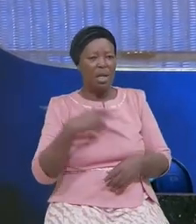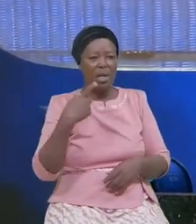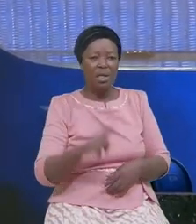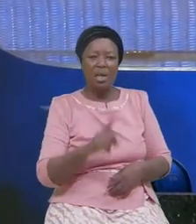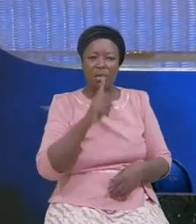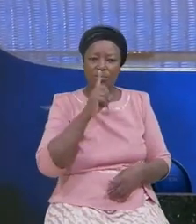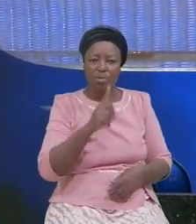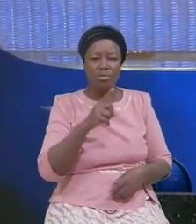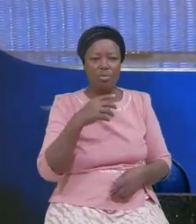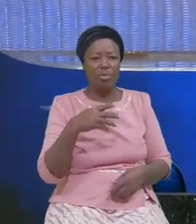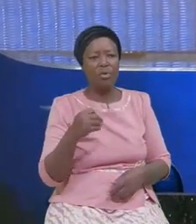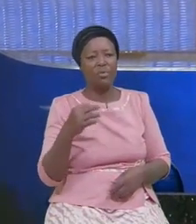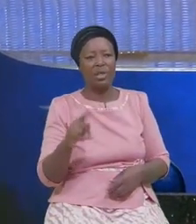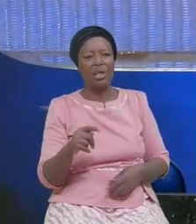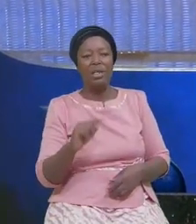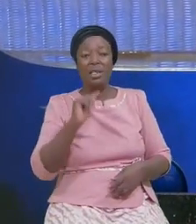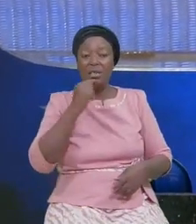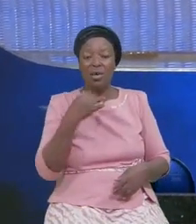l'esprit. Verset 6.